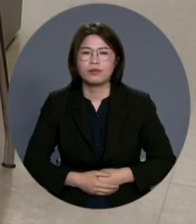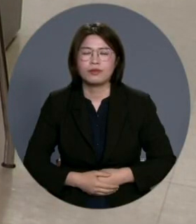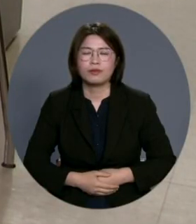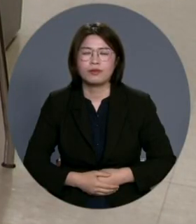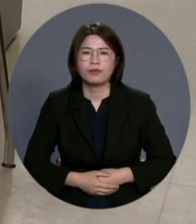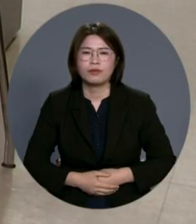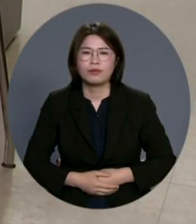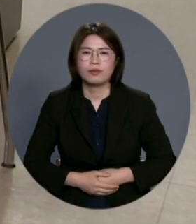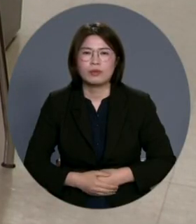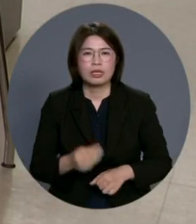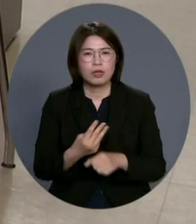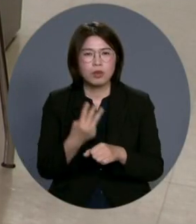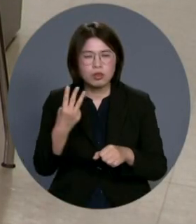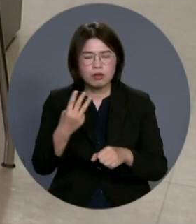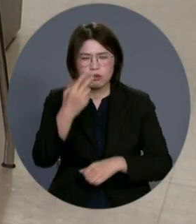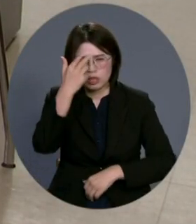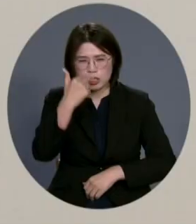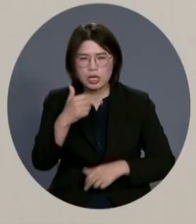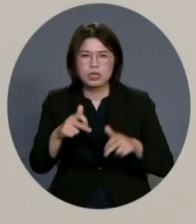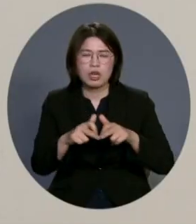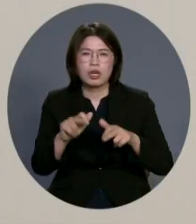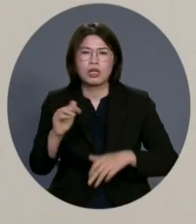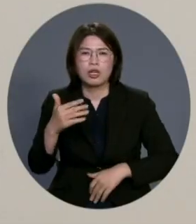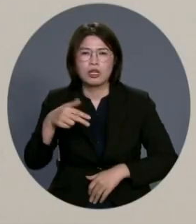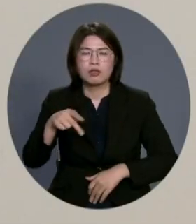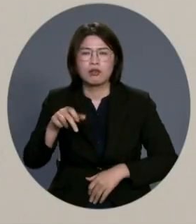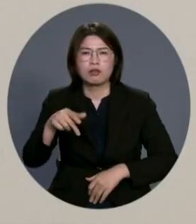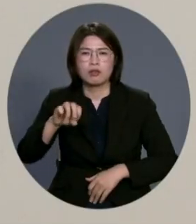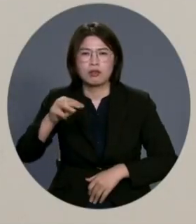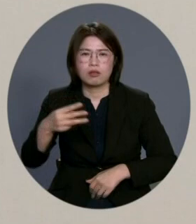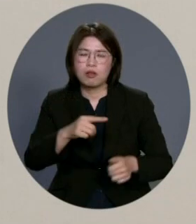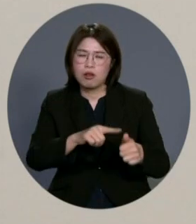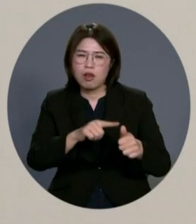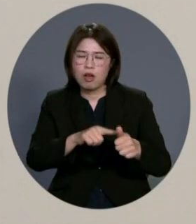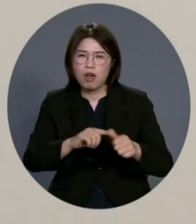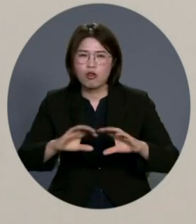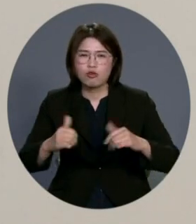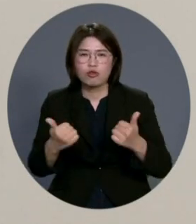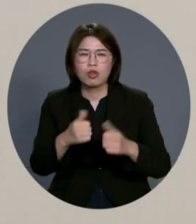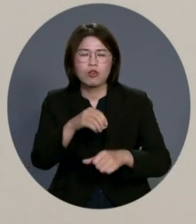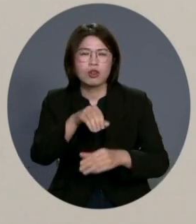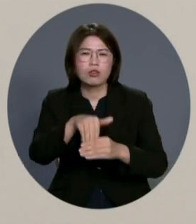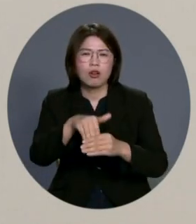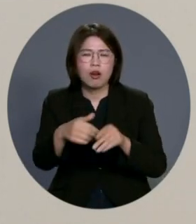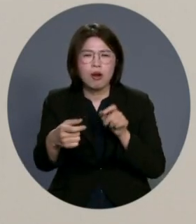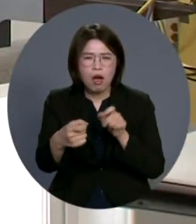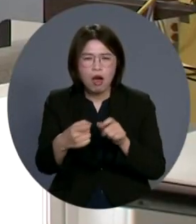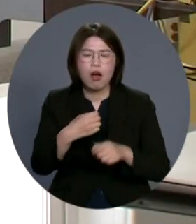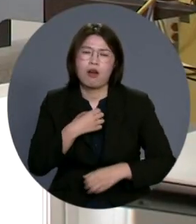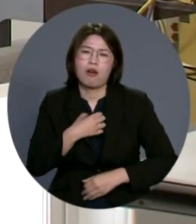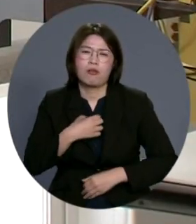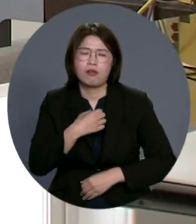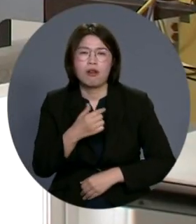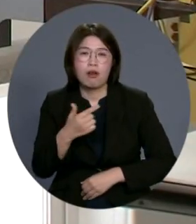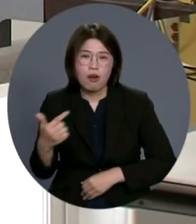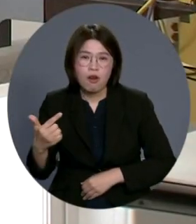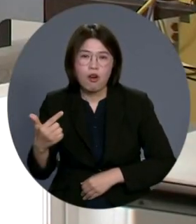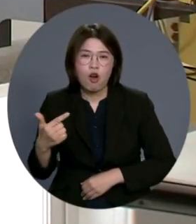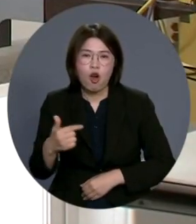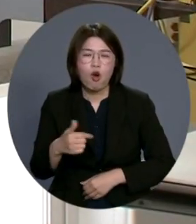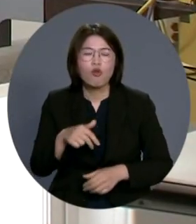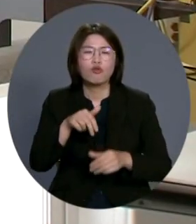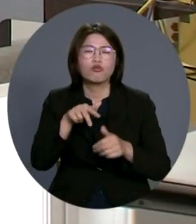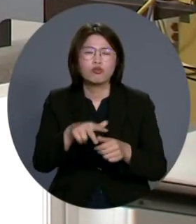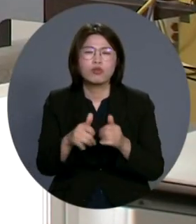기자입니다 3년 전 시각장애인이 된 서정철 씨는 국회의원 선거를 앞두고 걱정이 큽니다 각 후보들에 대한